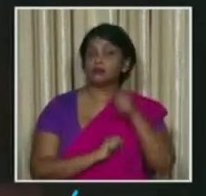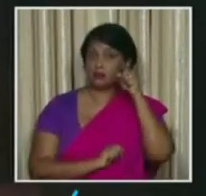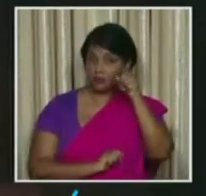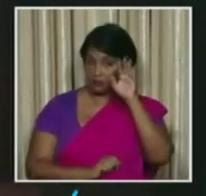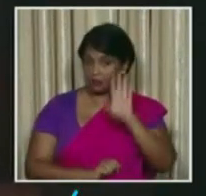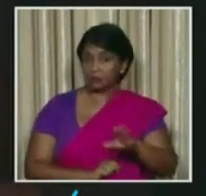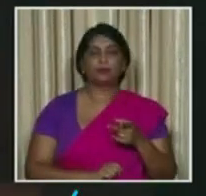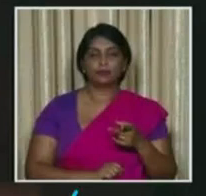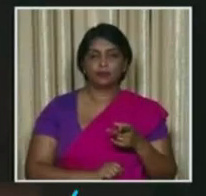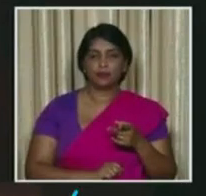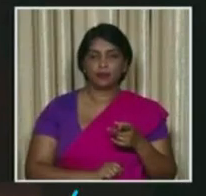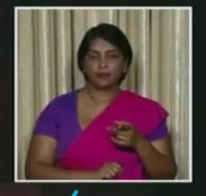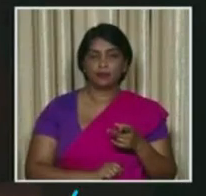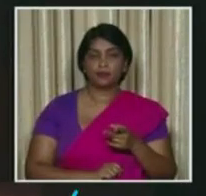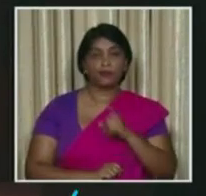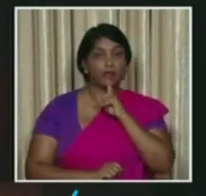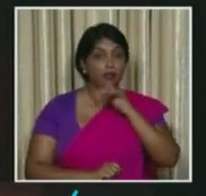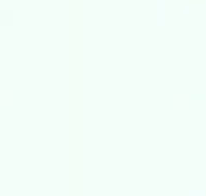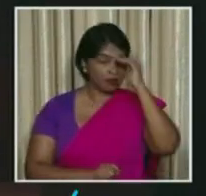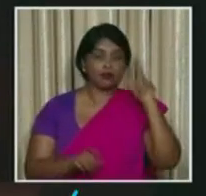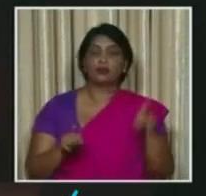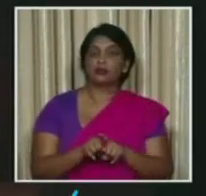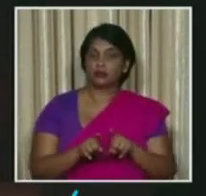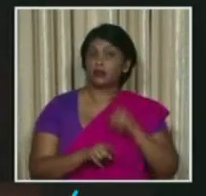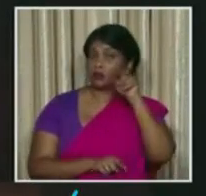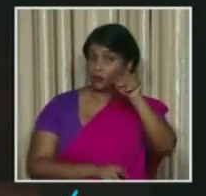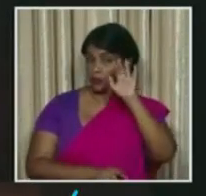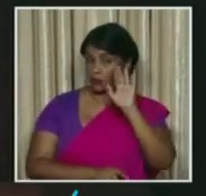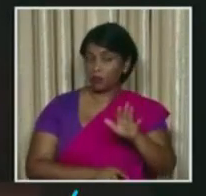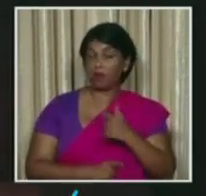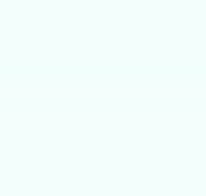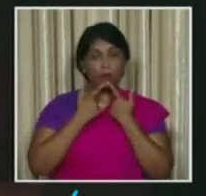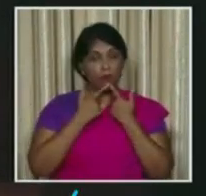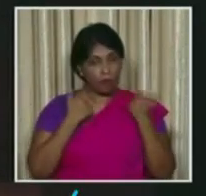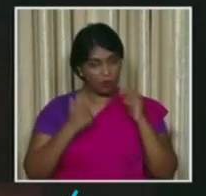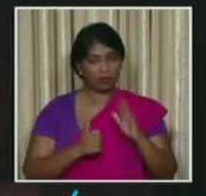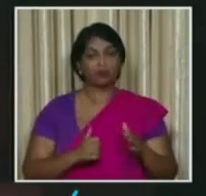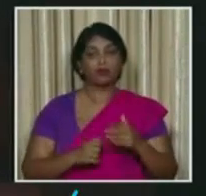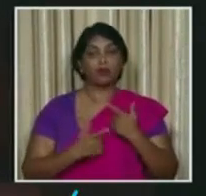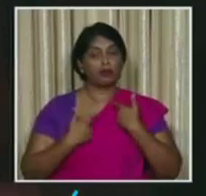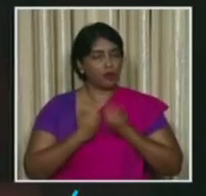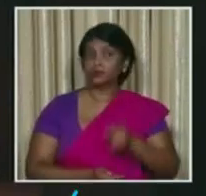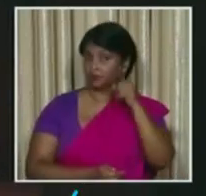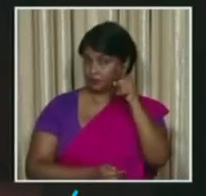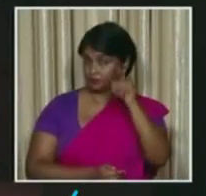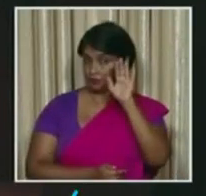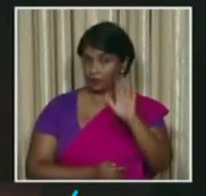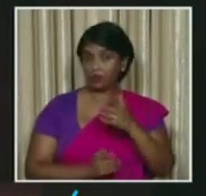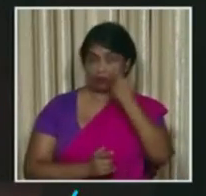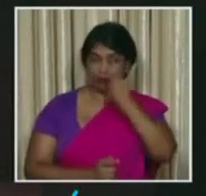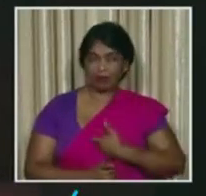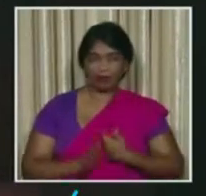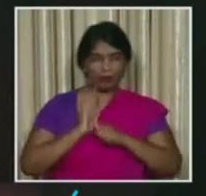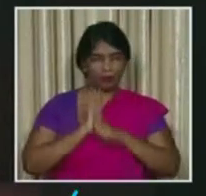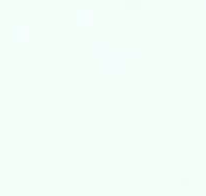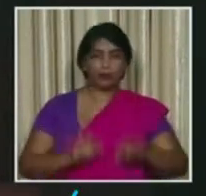ඔබතුමා කරුණා කරලා කතානායකවරයා හැටියට ඔබතුමාගේ නම්බුව තියාගෙන ආත්ම ගරුත්වය රැකගෙන චරිතයට